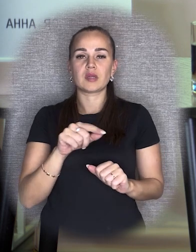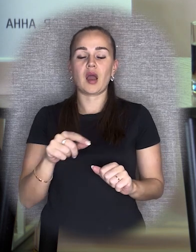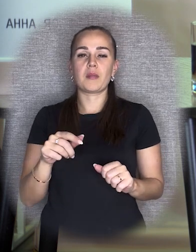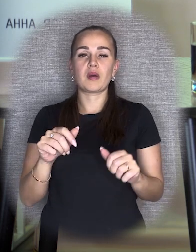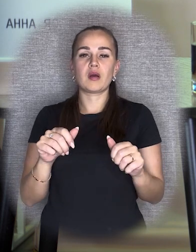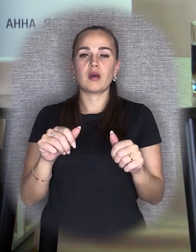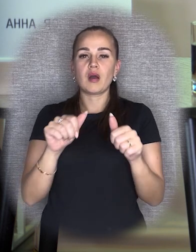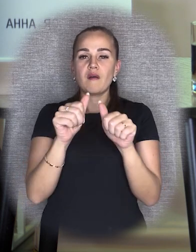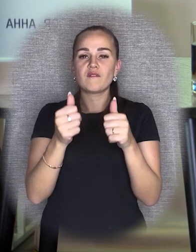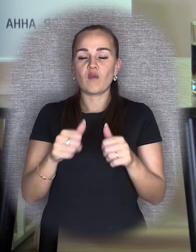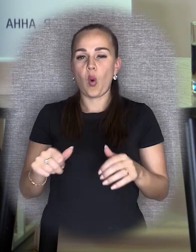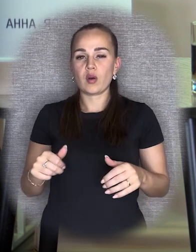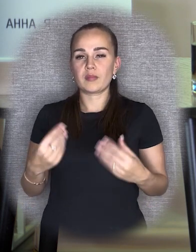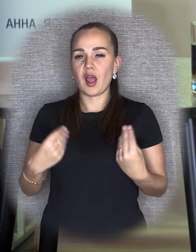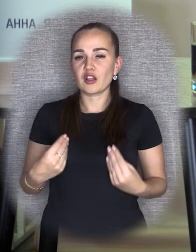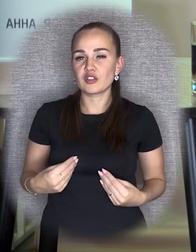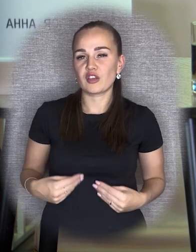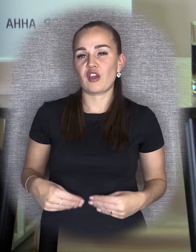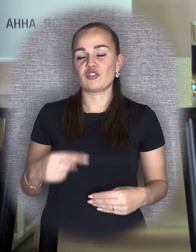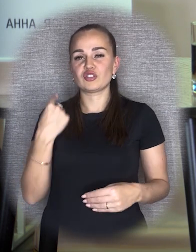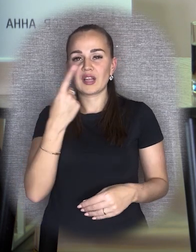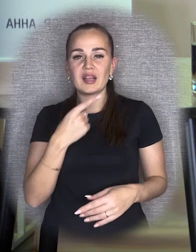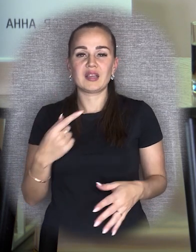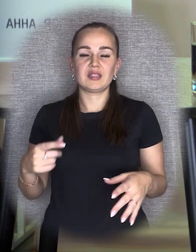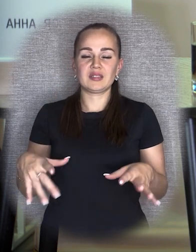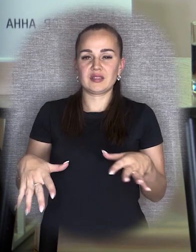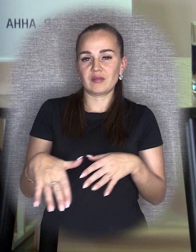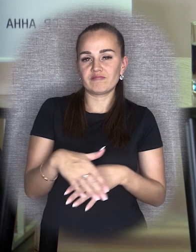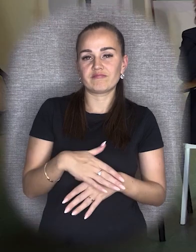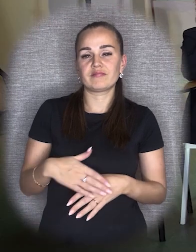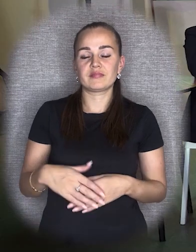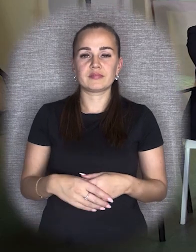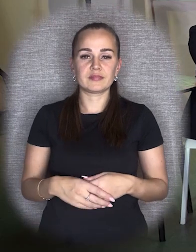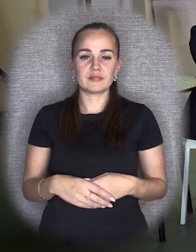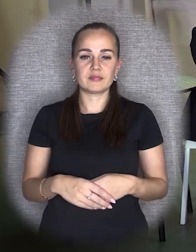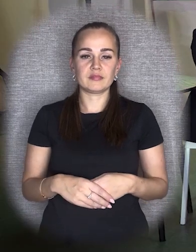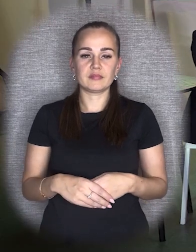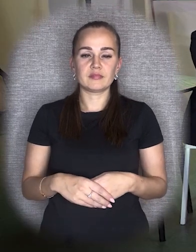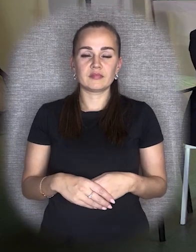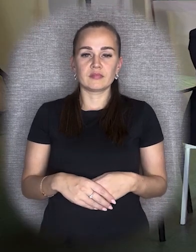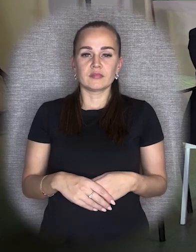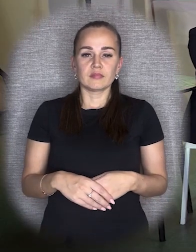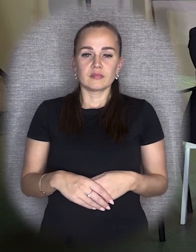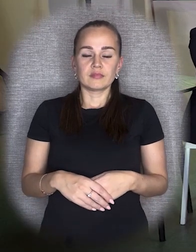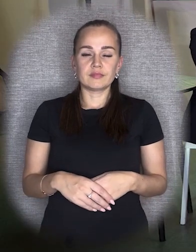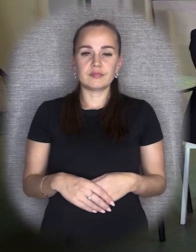формы, проступающие лица и так далее и тому подобное. Но давайте вернемся